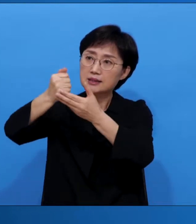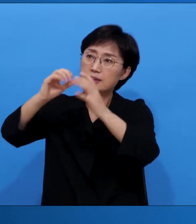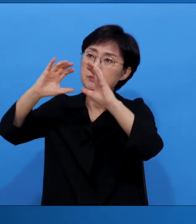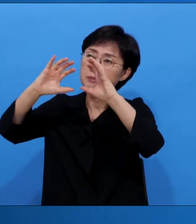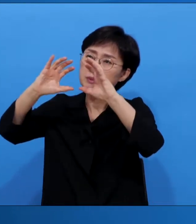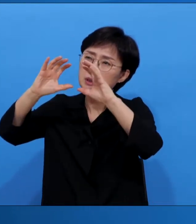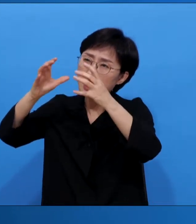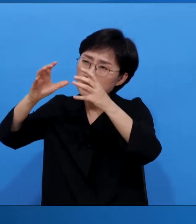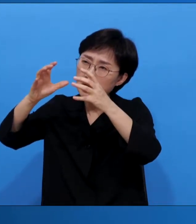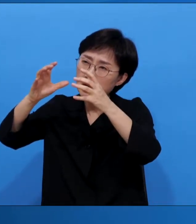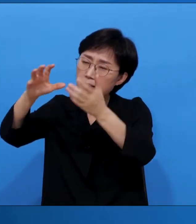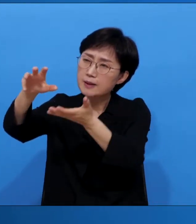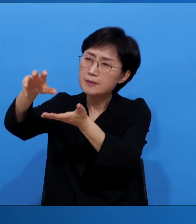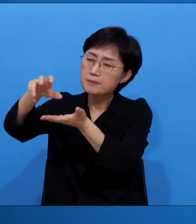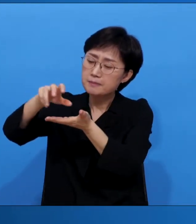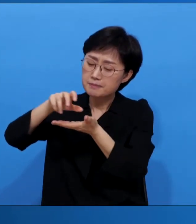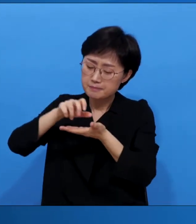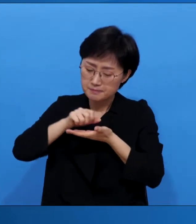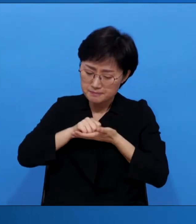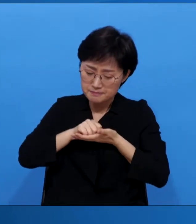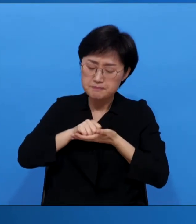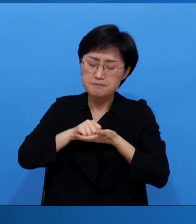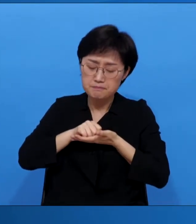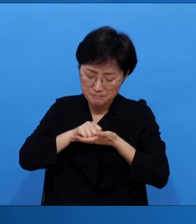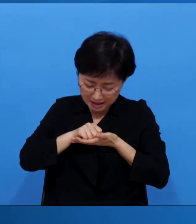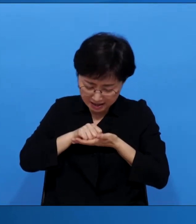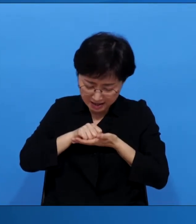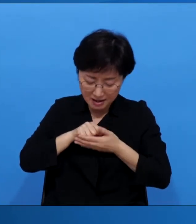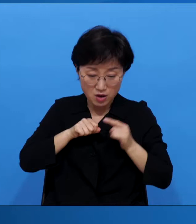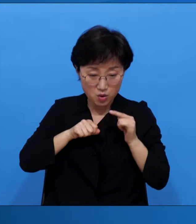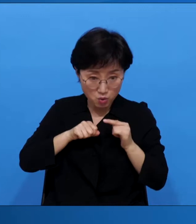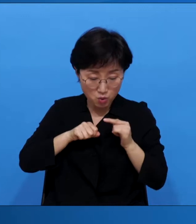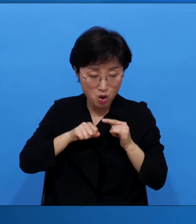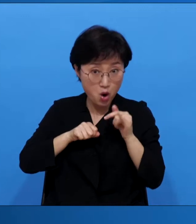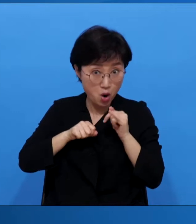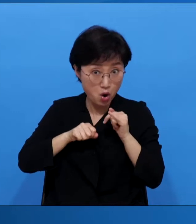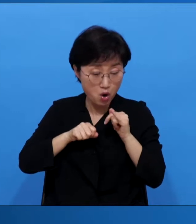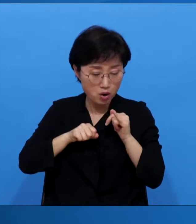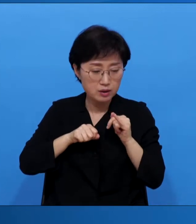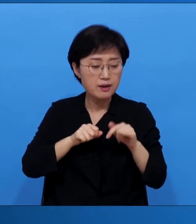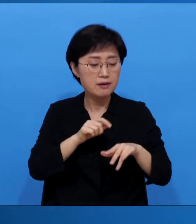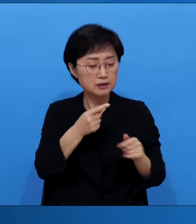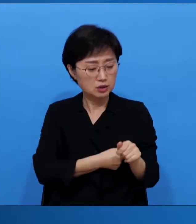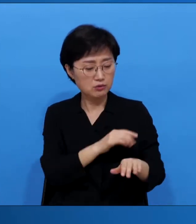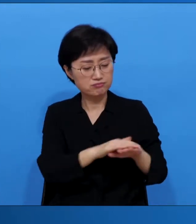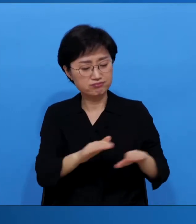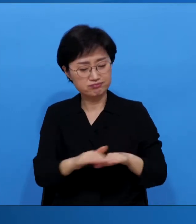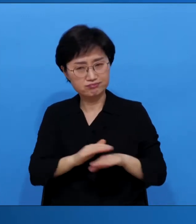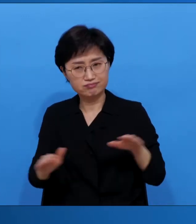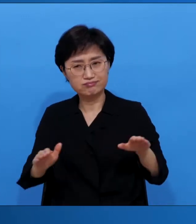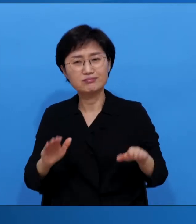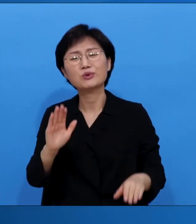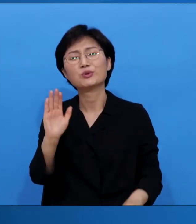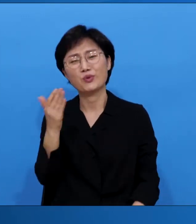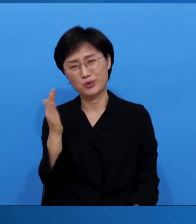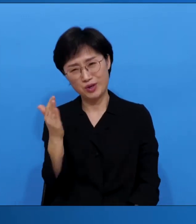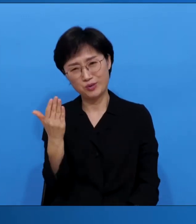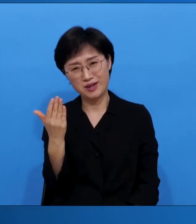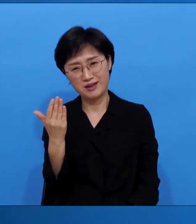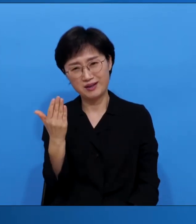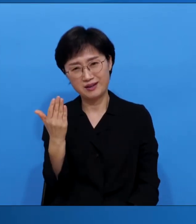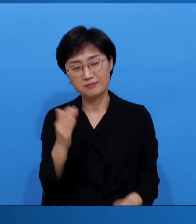누리면 해결이 되게 돼 있습니다. Because if you enjoy the answer of the kingdom of God, that problem will begin to be resolved.